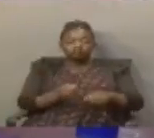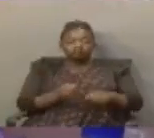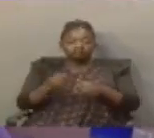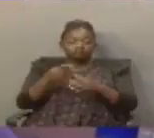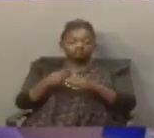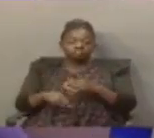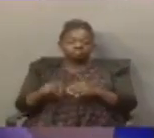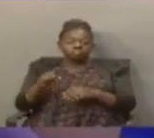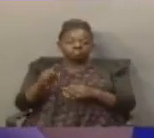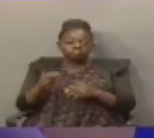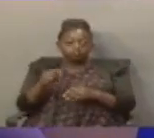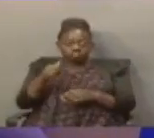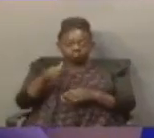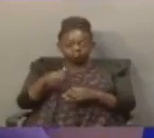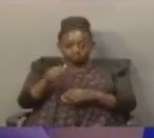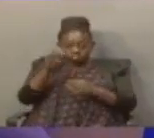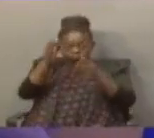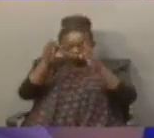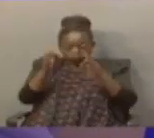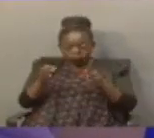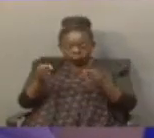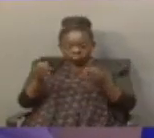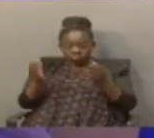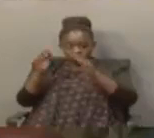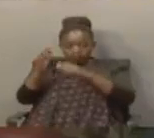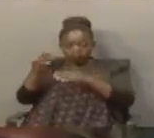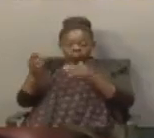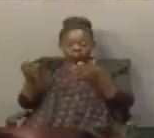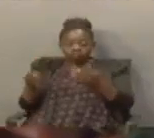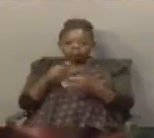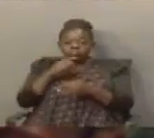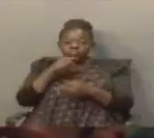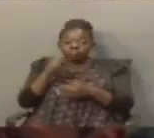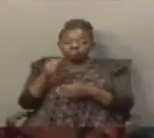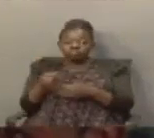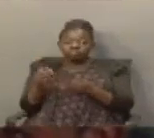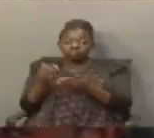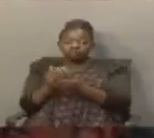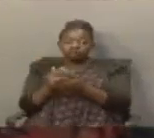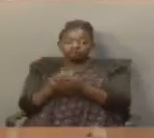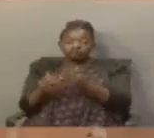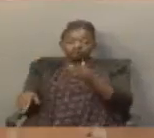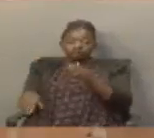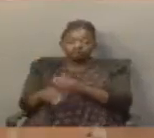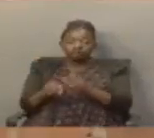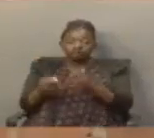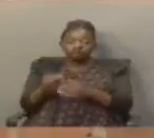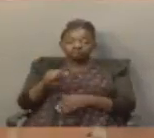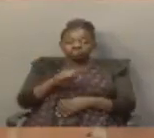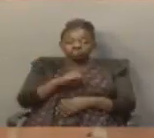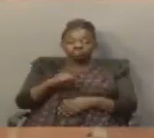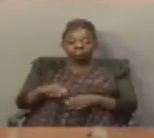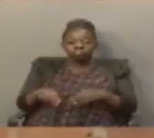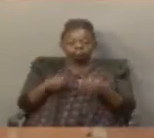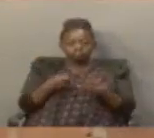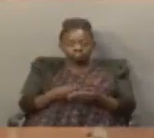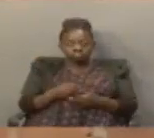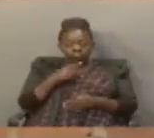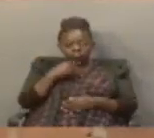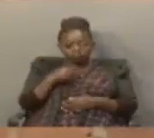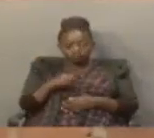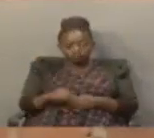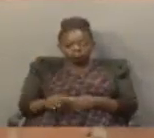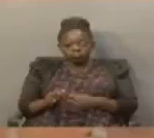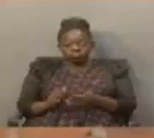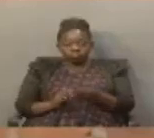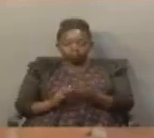ategeezezza nti si ye yasalawo omukolo guva ewa kitaawe wabula yagugoba kuba yali agaanye okumuwa ensimbi. Amazima gali